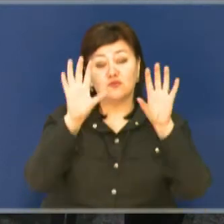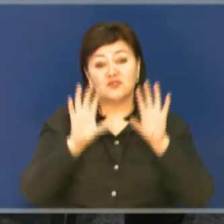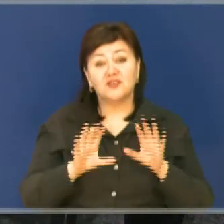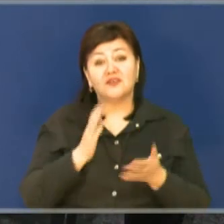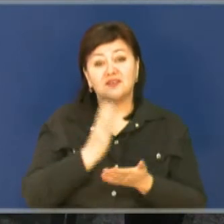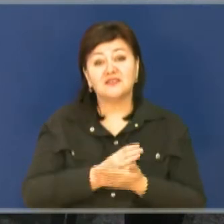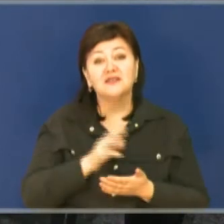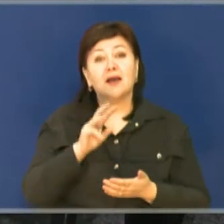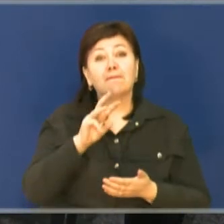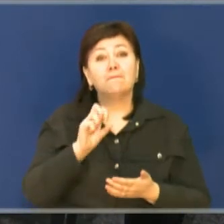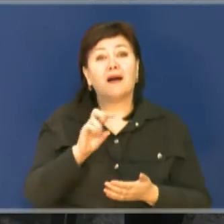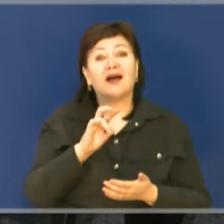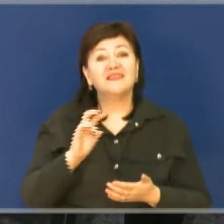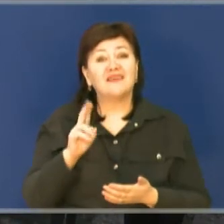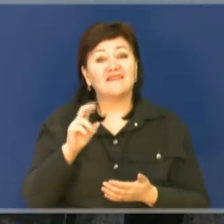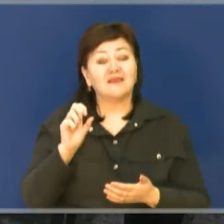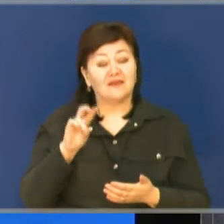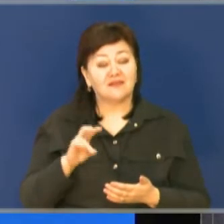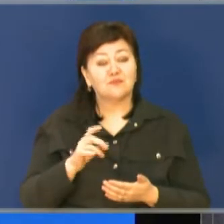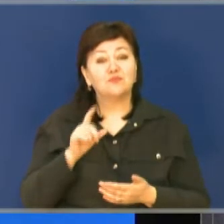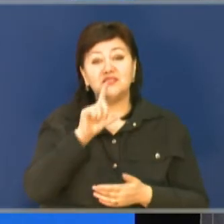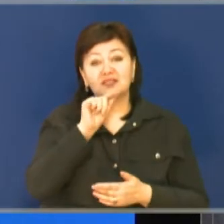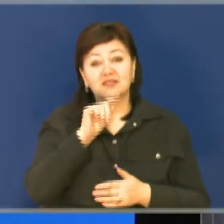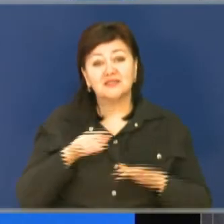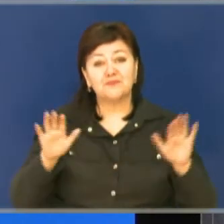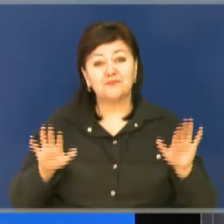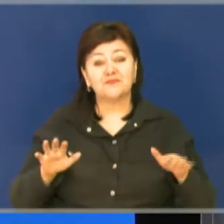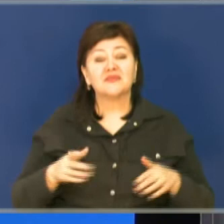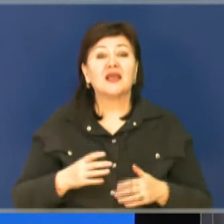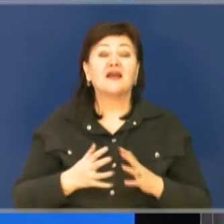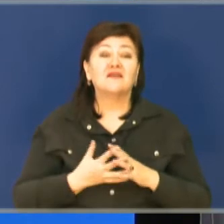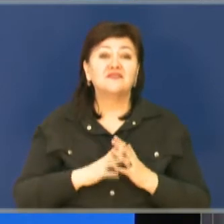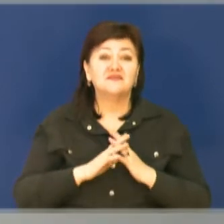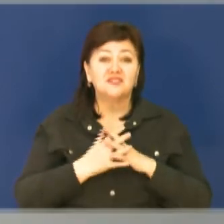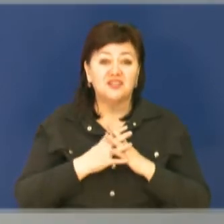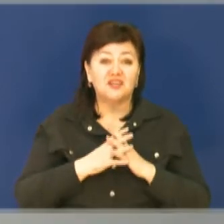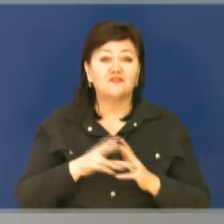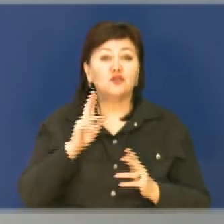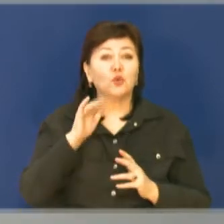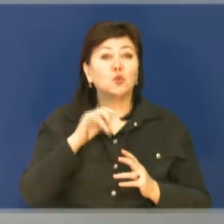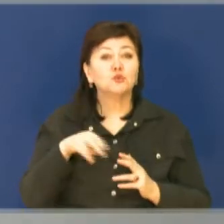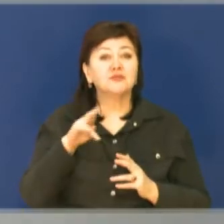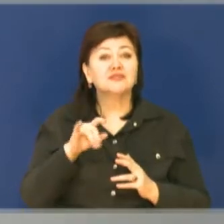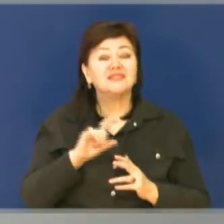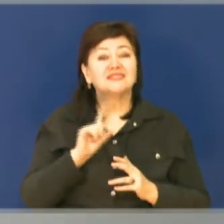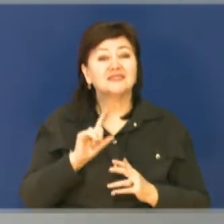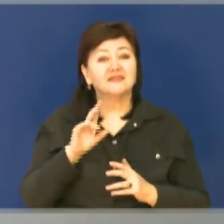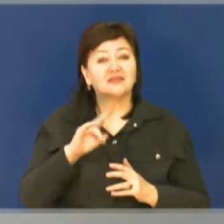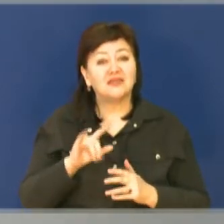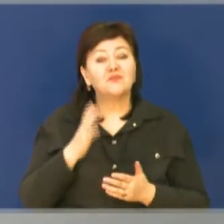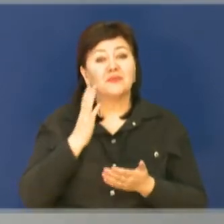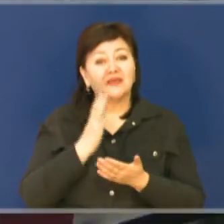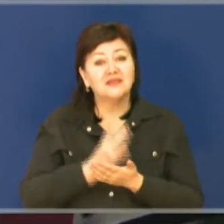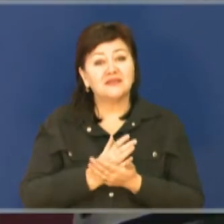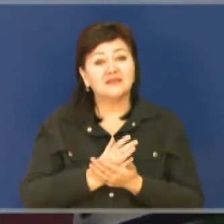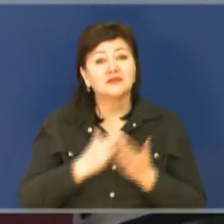2003 года в качестве отделения музея Абая в селе Хундузда Абайского района функционирует дом-музей Шакира Абинулы. В